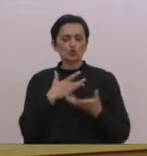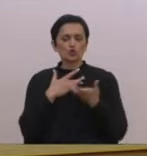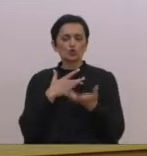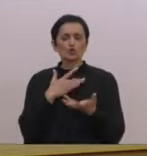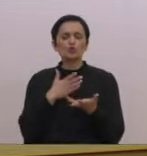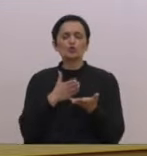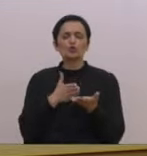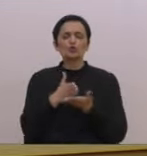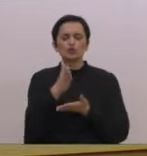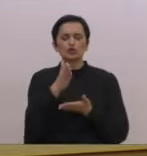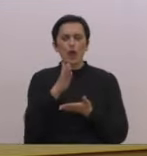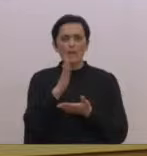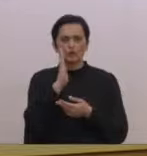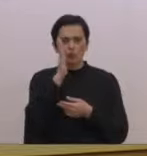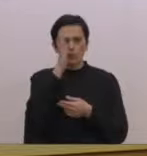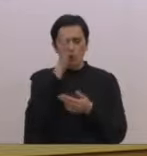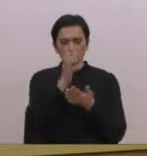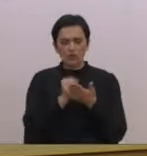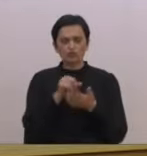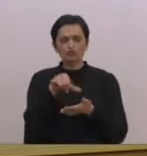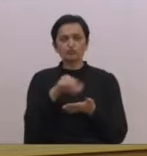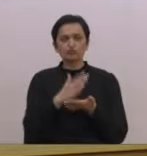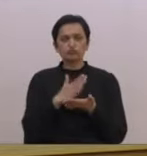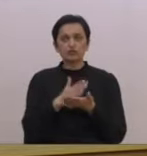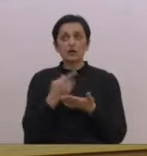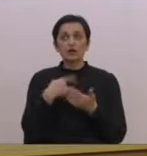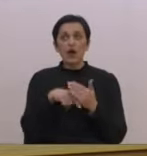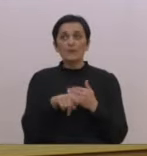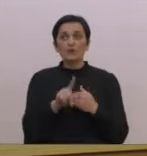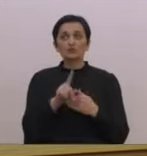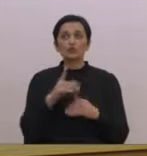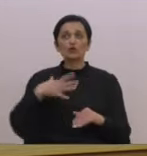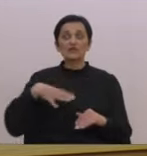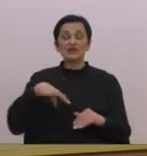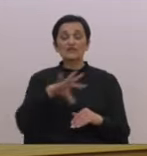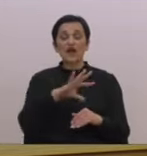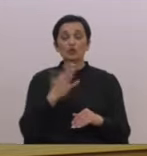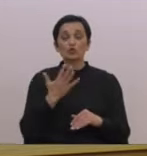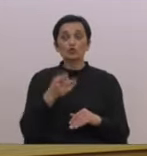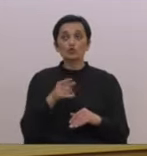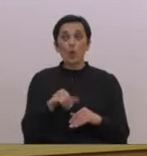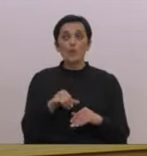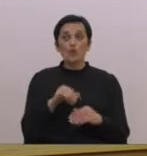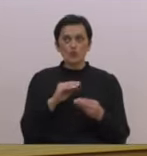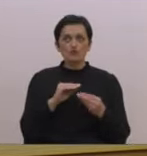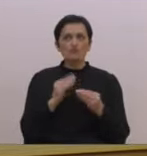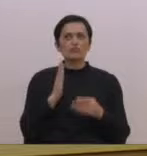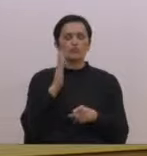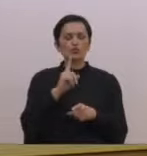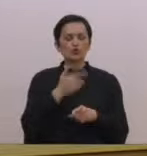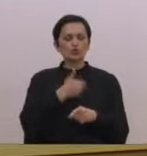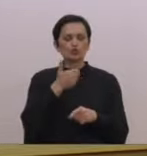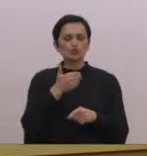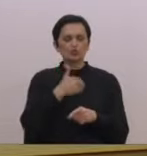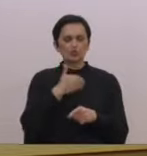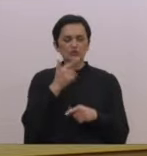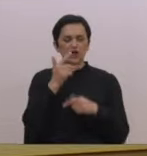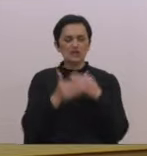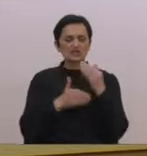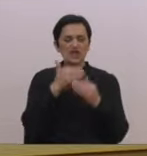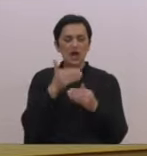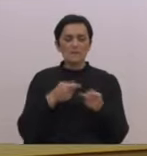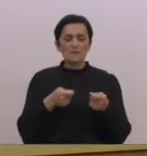da potențiali gașnia. Achida gamon dinare, kvehanas rom sa pretenzia, psiho, zarmate buli, da